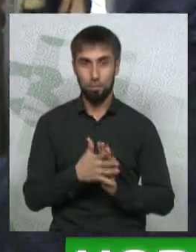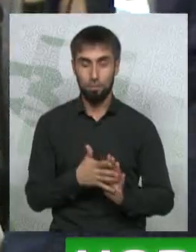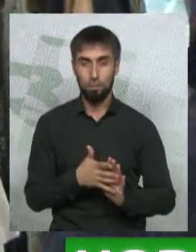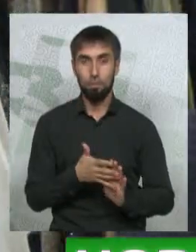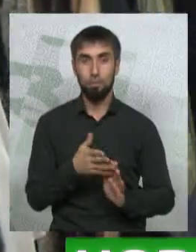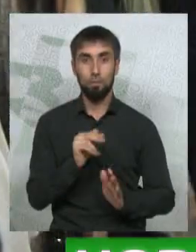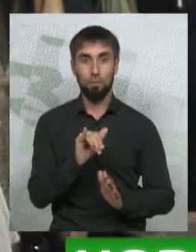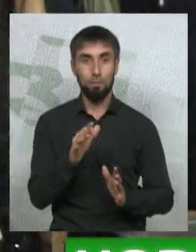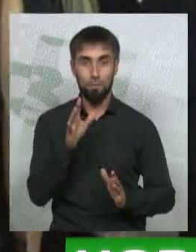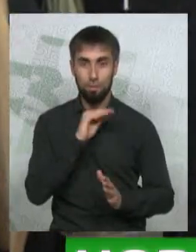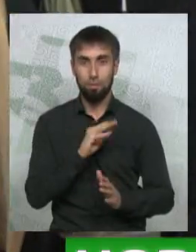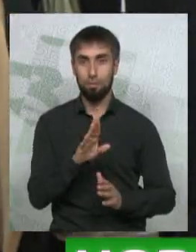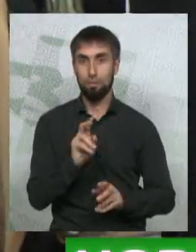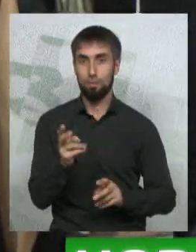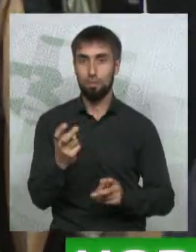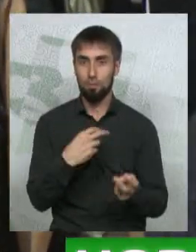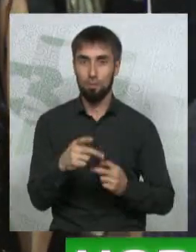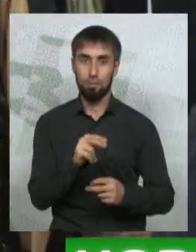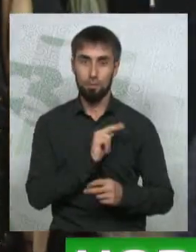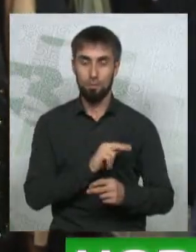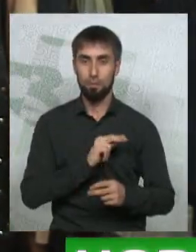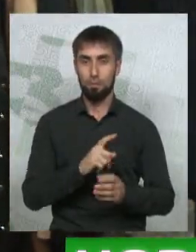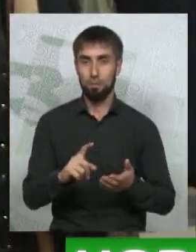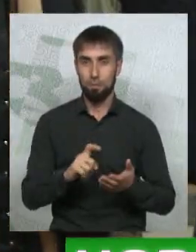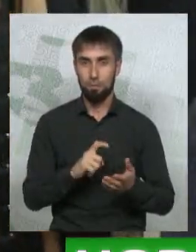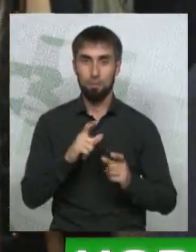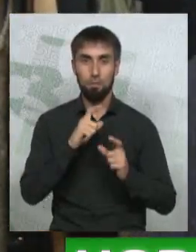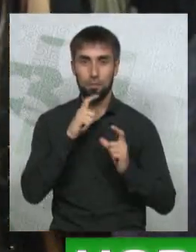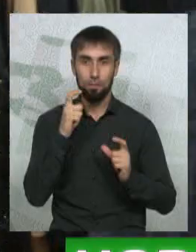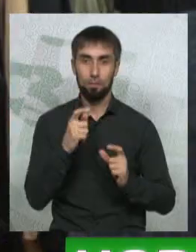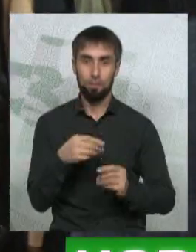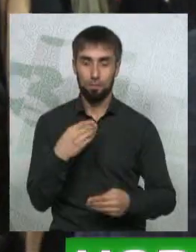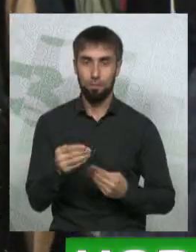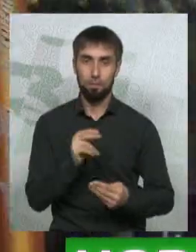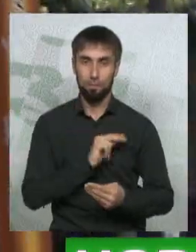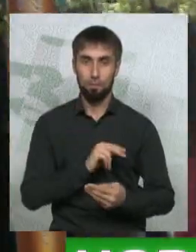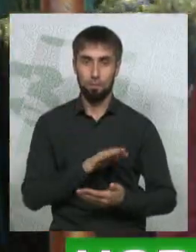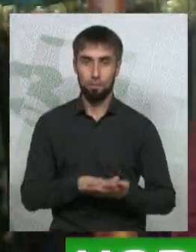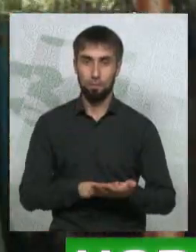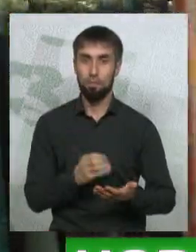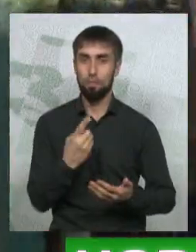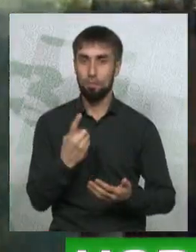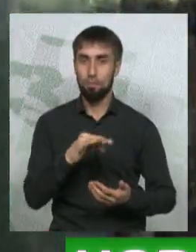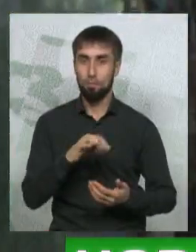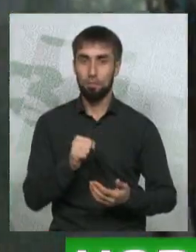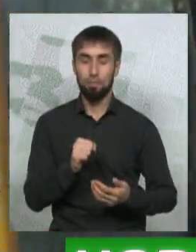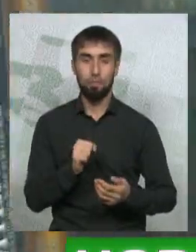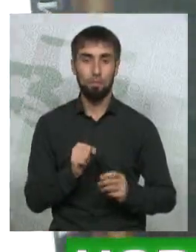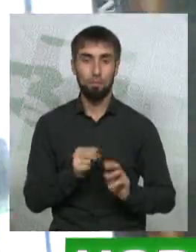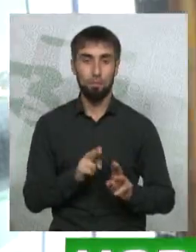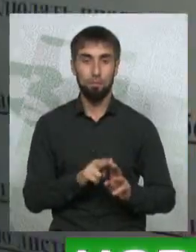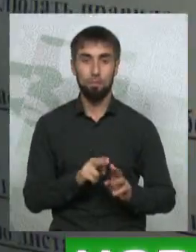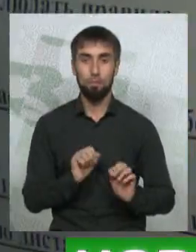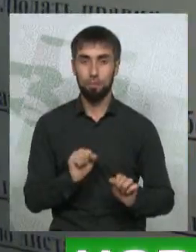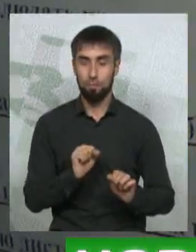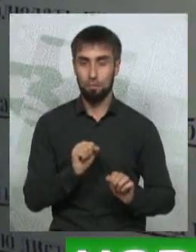уже лахтер мадуалуж посетители, еще бог уж антисептик, маска, хамадал уже еще бог би. Еще одна мера предосторожности –